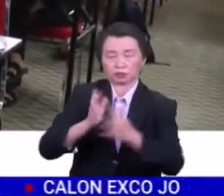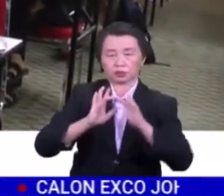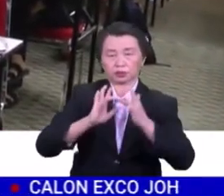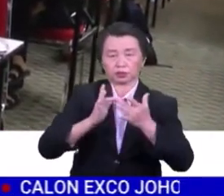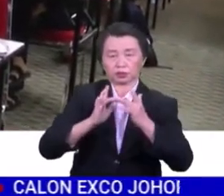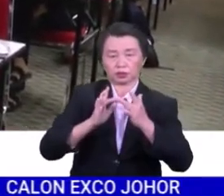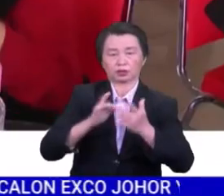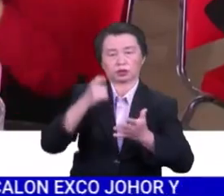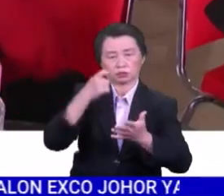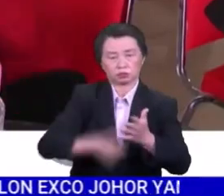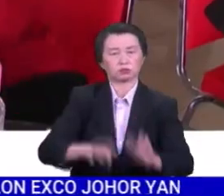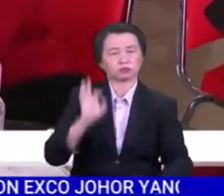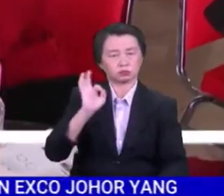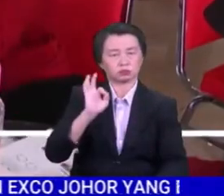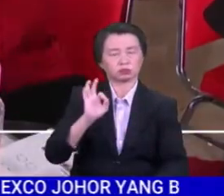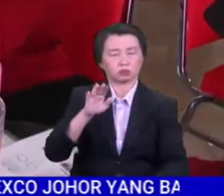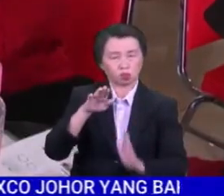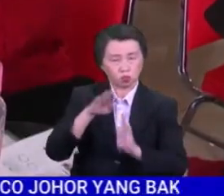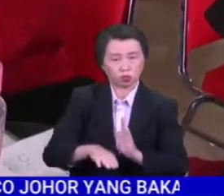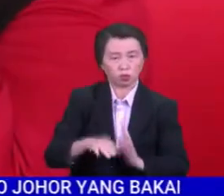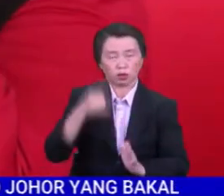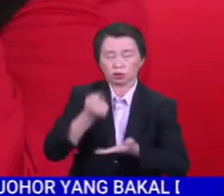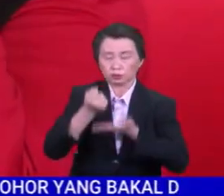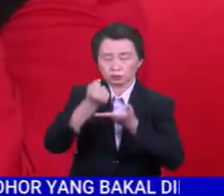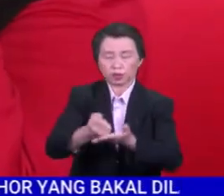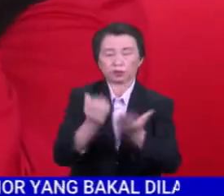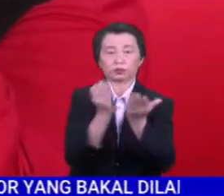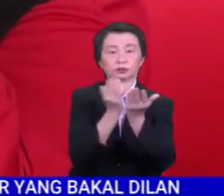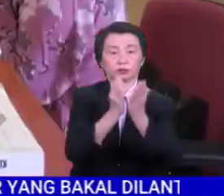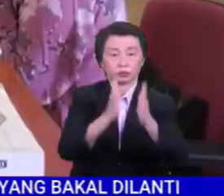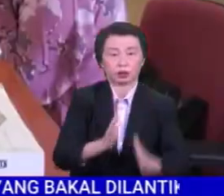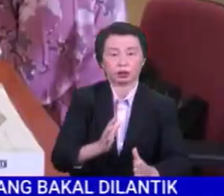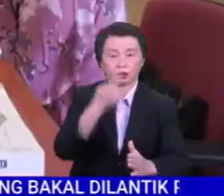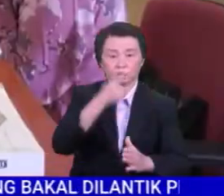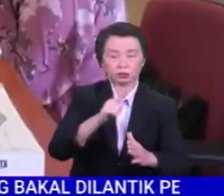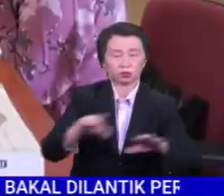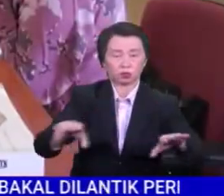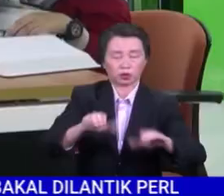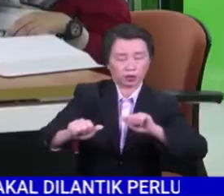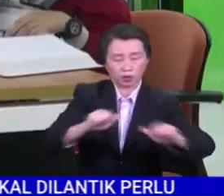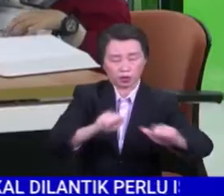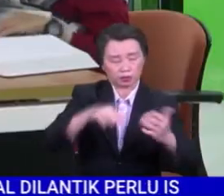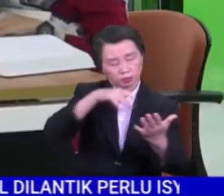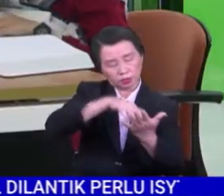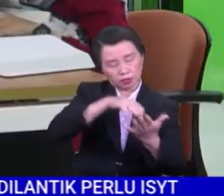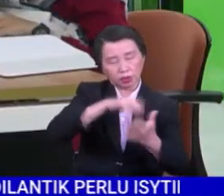pada kos yang berpatutan. Ia bagi membantu pelajar IPT menjalankan aktiviti